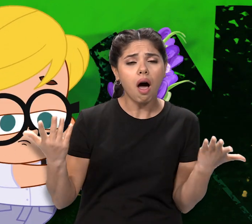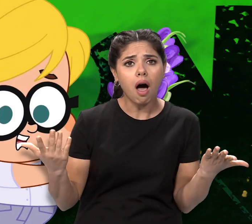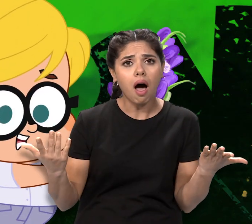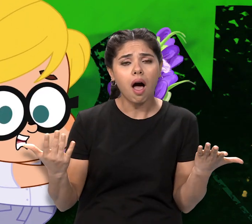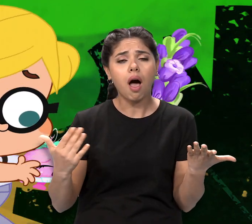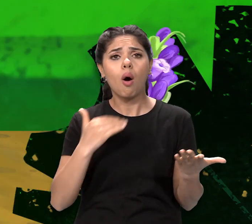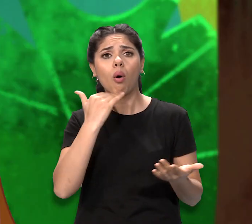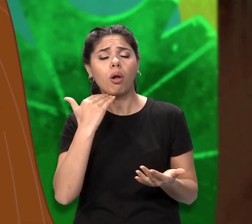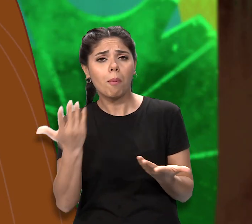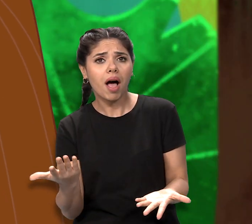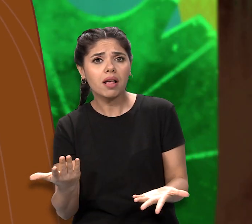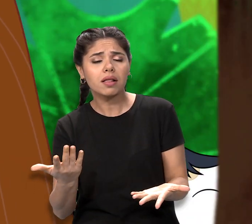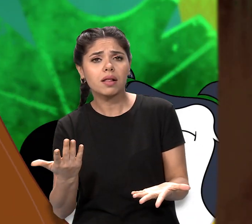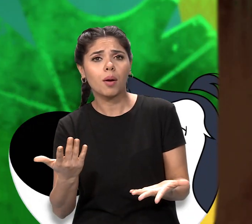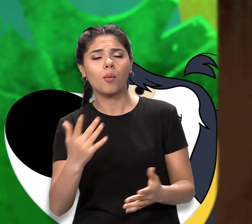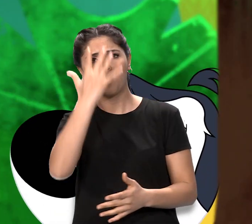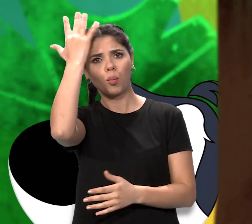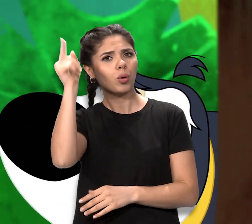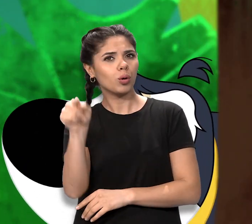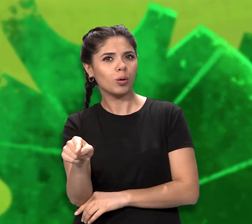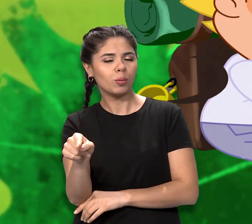Olamaz. Mutlu.